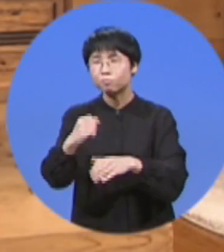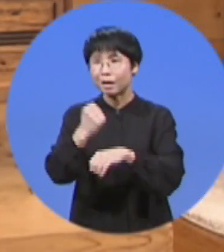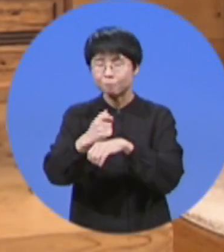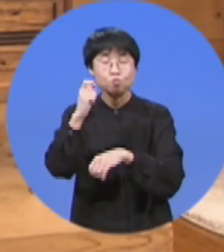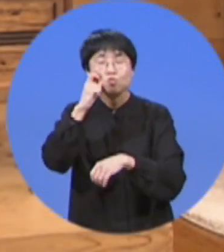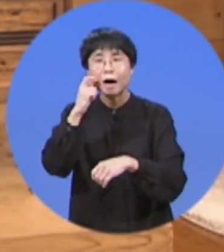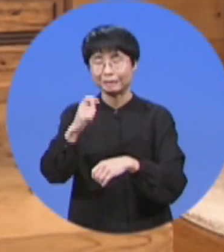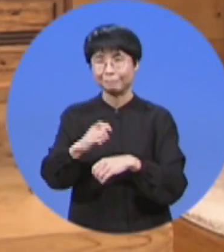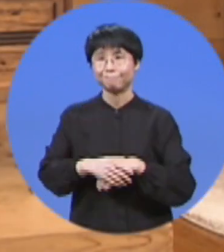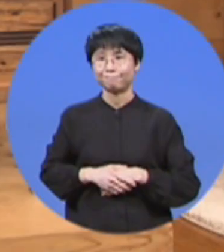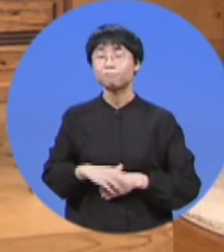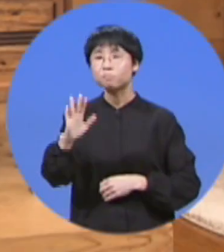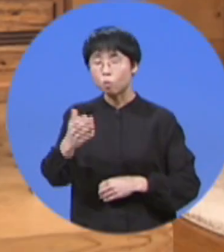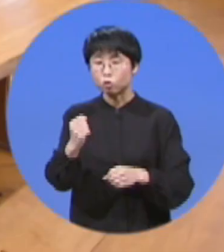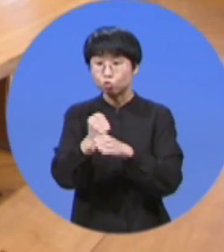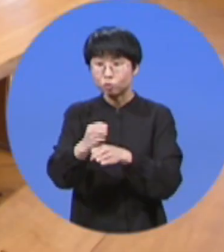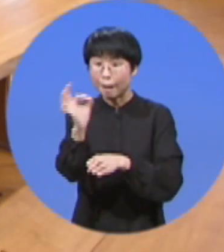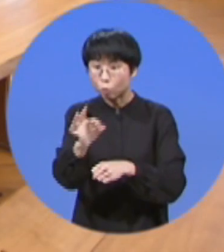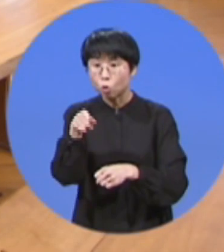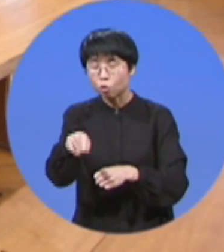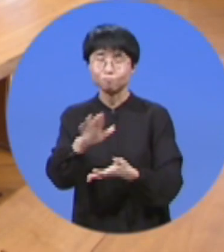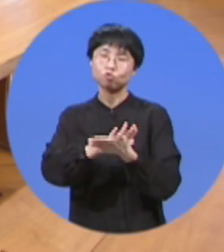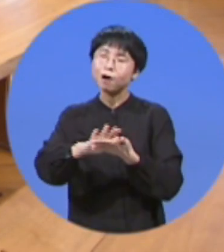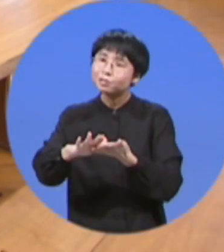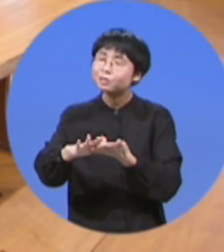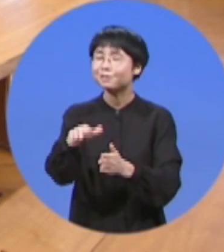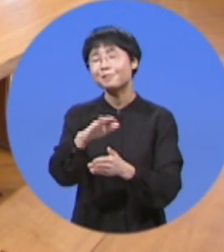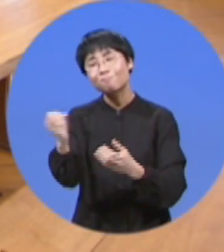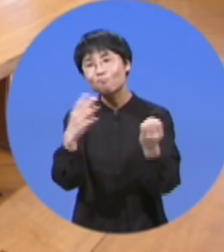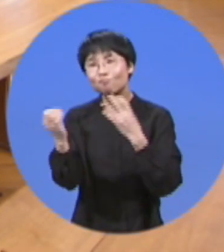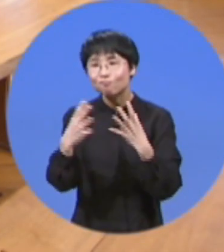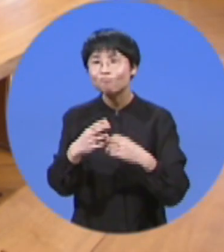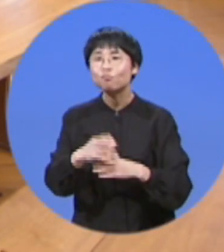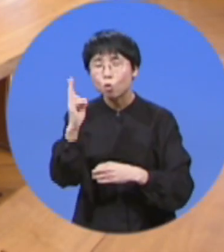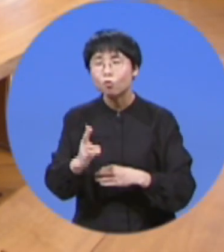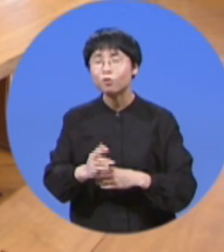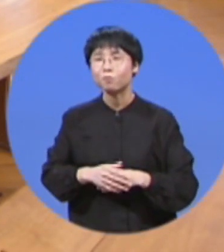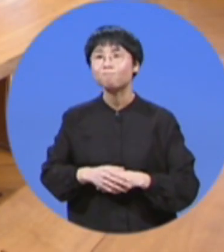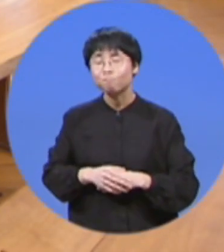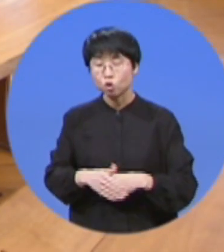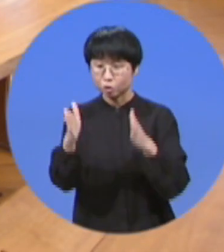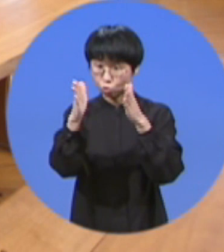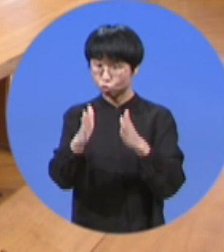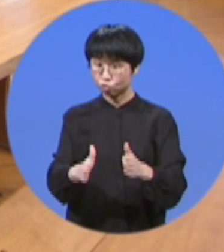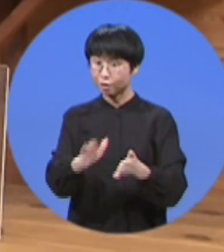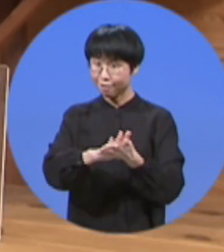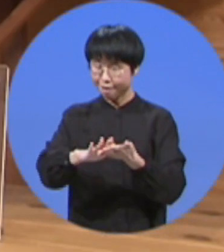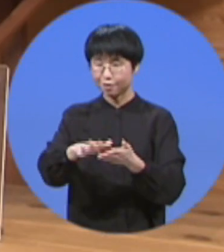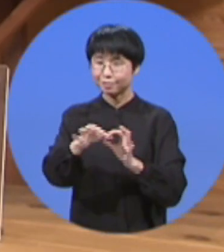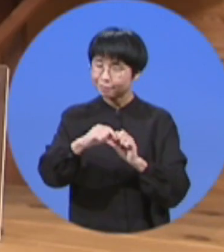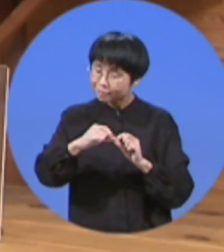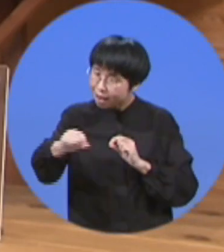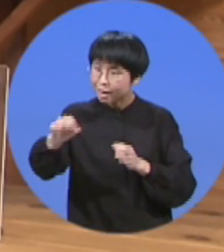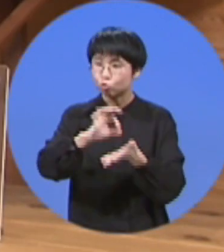ど、やっぱりこうできたものが美しいねとか綺麗だねって言ってもらえるような、すっきりした長く使っても